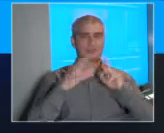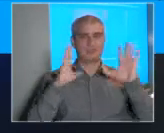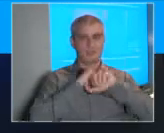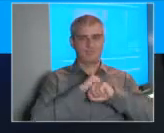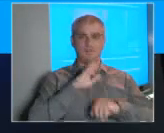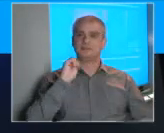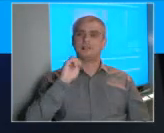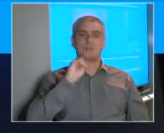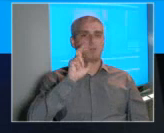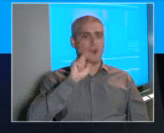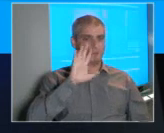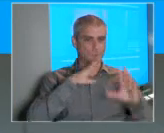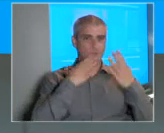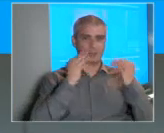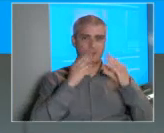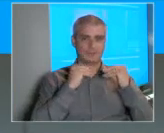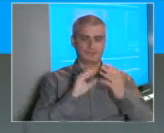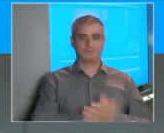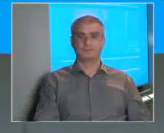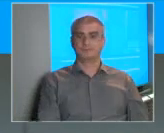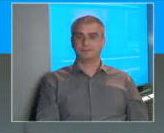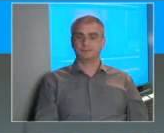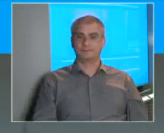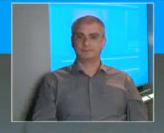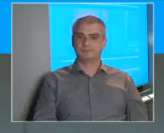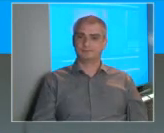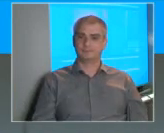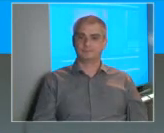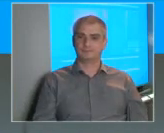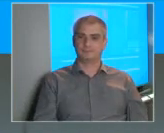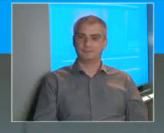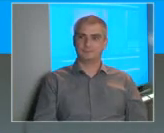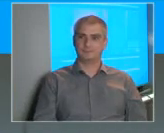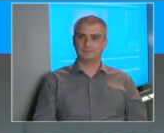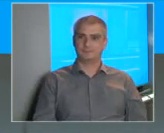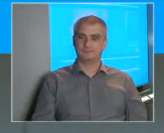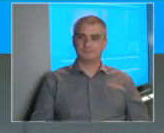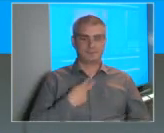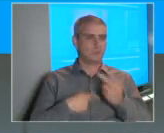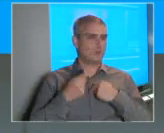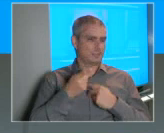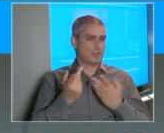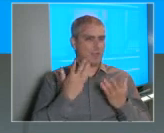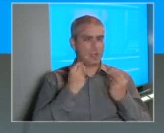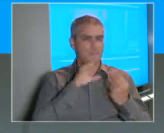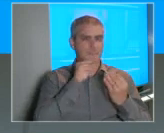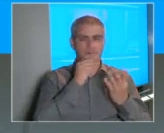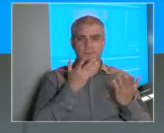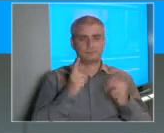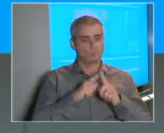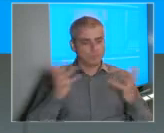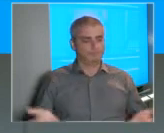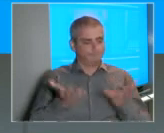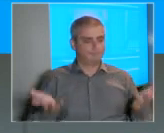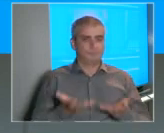מזל מועלם, תודה רבה. נתראה בערב. תודה. נתאל, אני חוזר אליך, ובאמת הרבה מאוד מדברים על